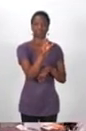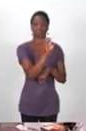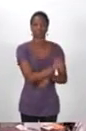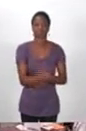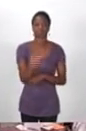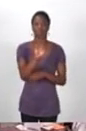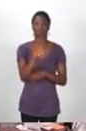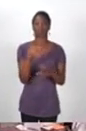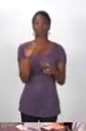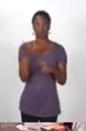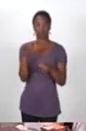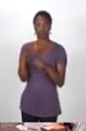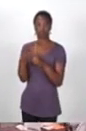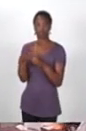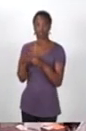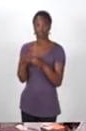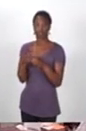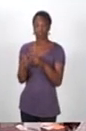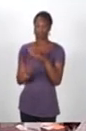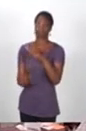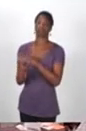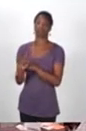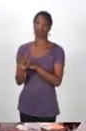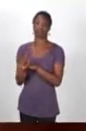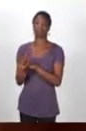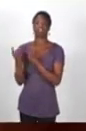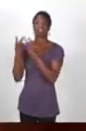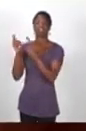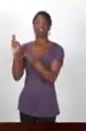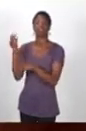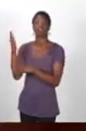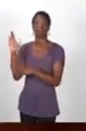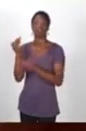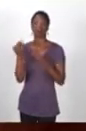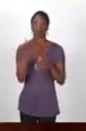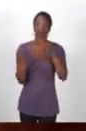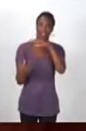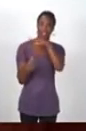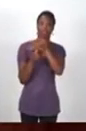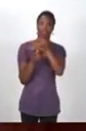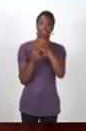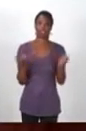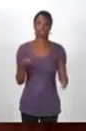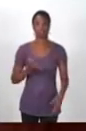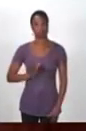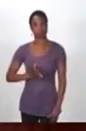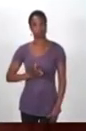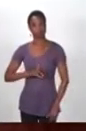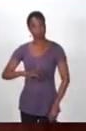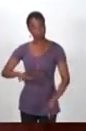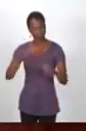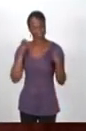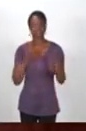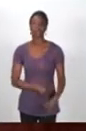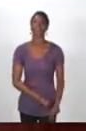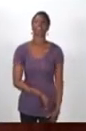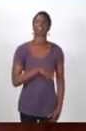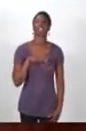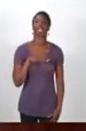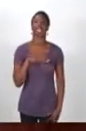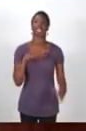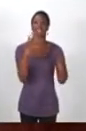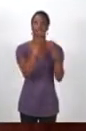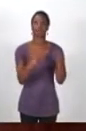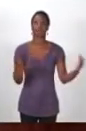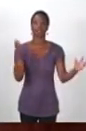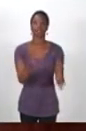une autre ville que la capitale du pays. Bordeaux est très fier d'accueillir ce congrès essentiel